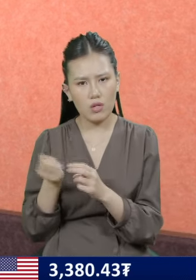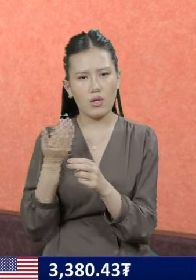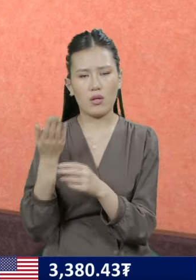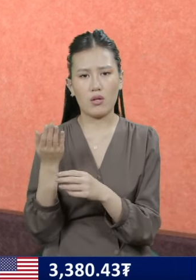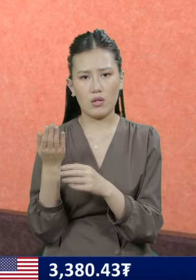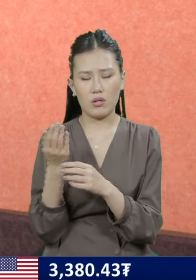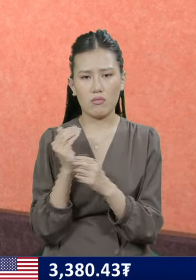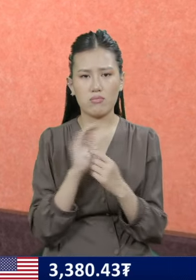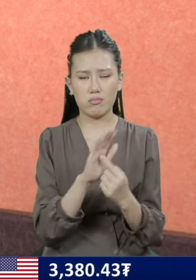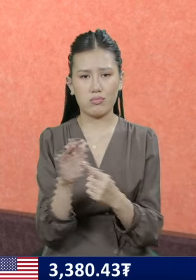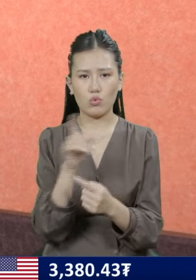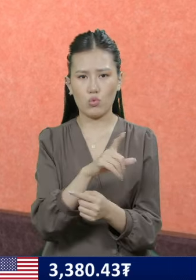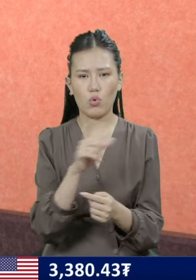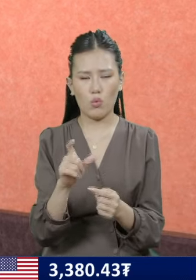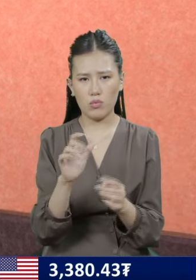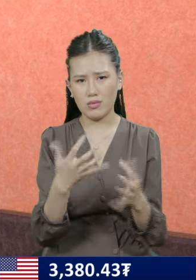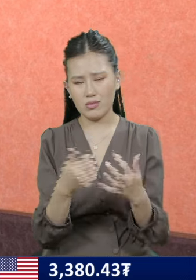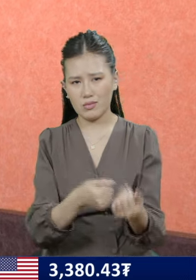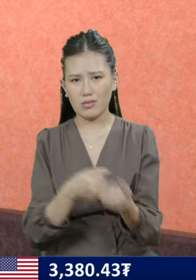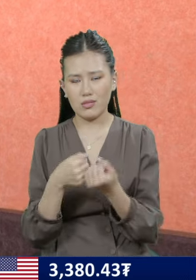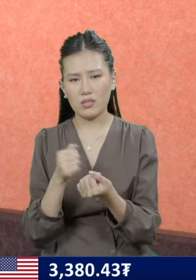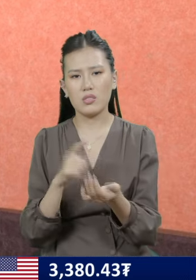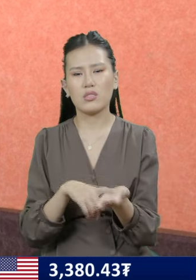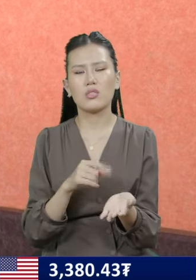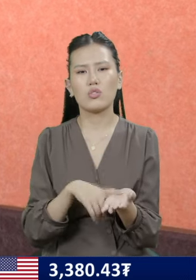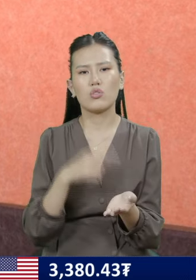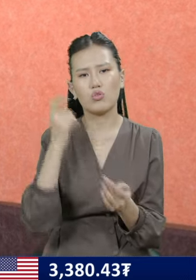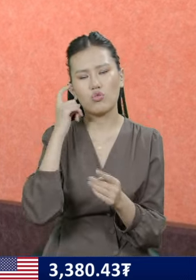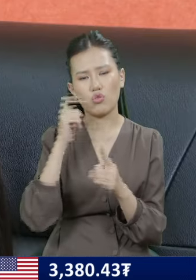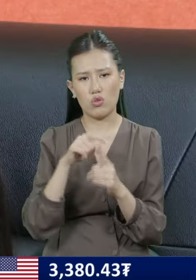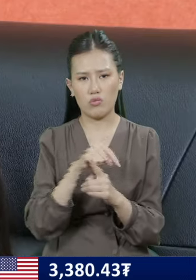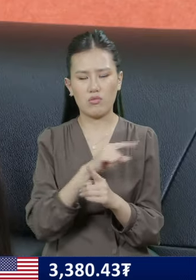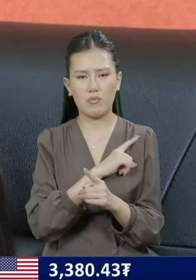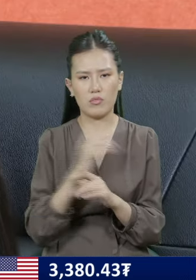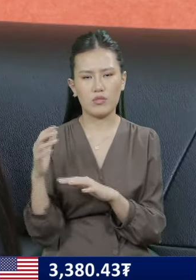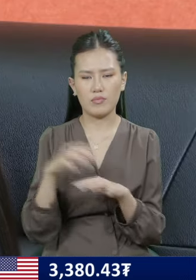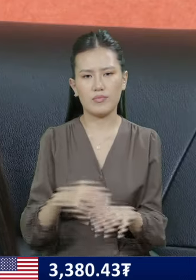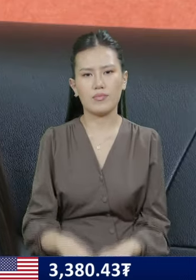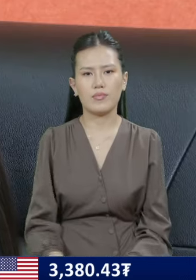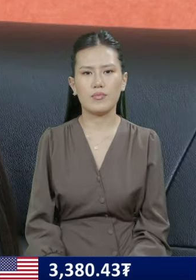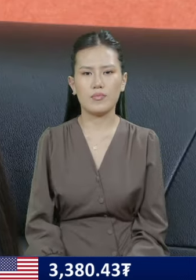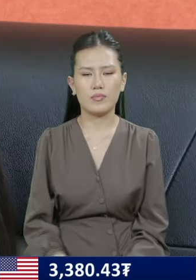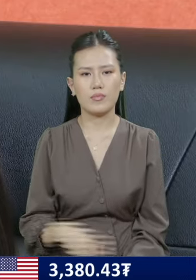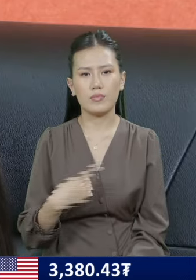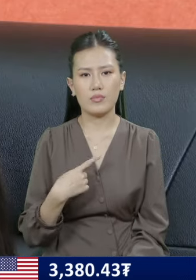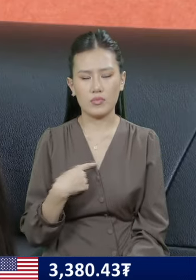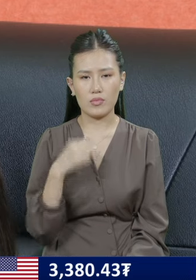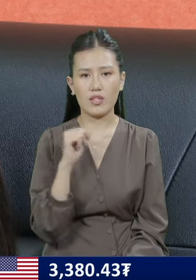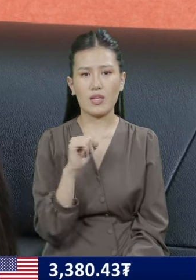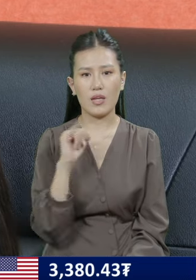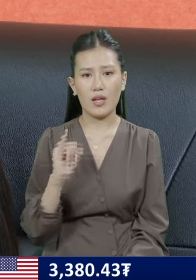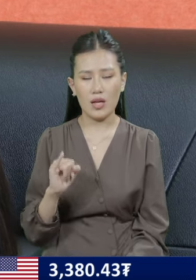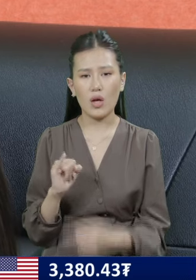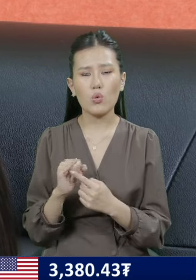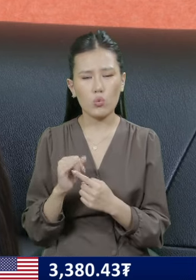энэ дээр хүмүүсийн анхаарлыг авчрах гэсэн ийм үндсэн зорилготой олимпиад болсон баг. Миний хувьд AI гэх юм бол ирээдүй